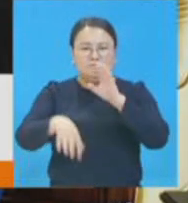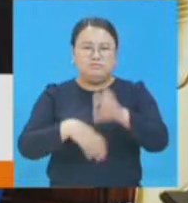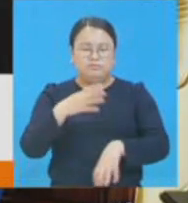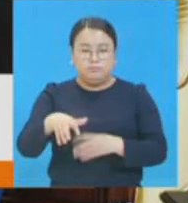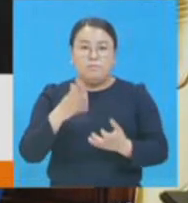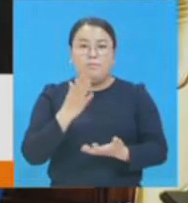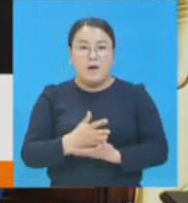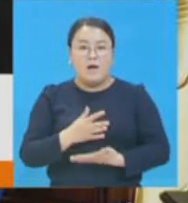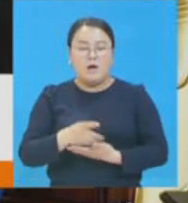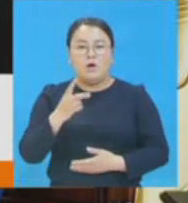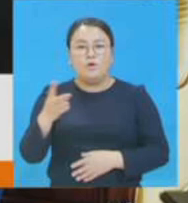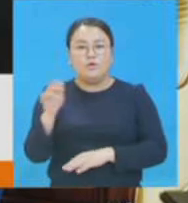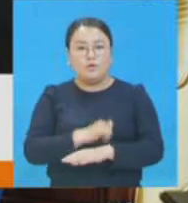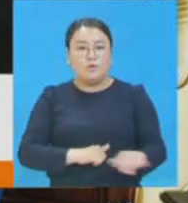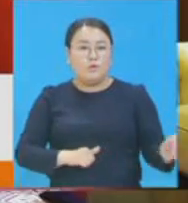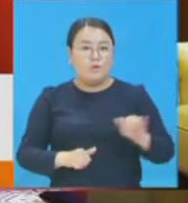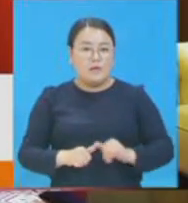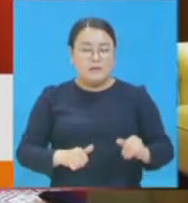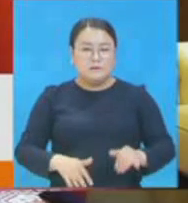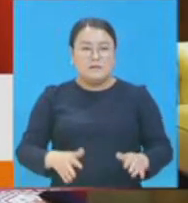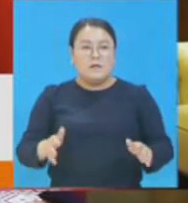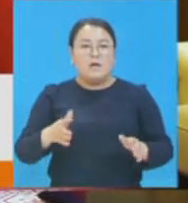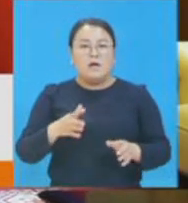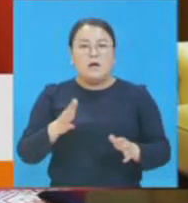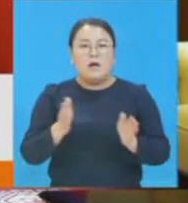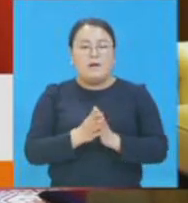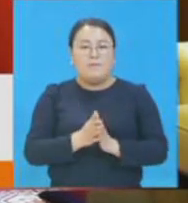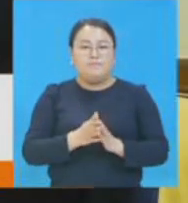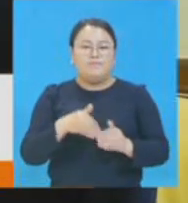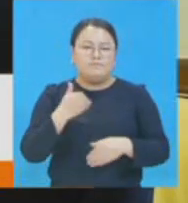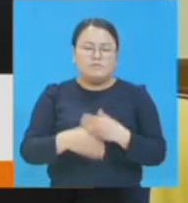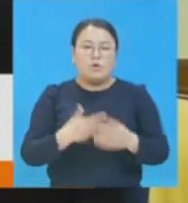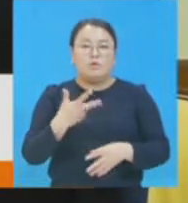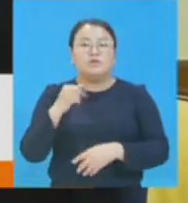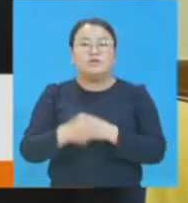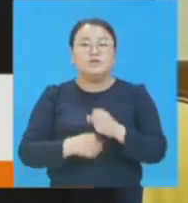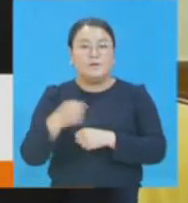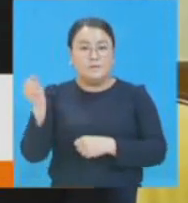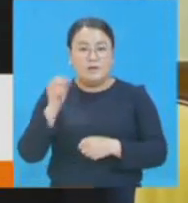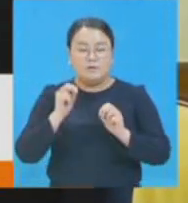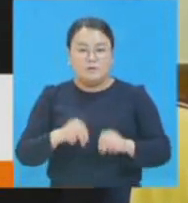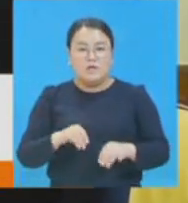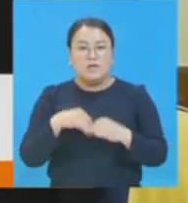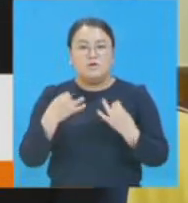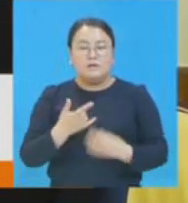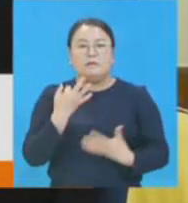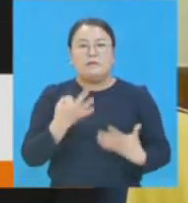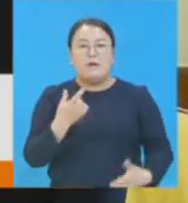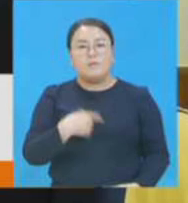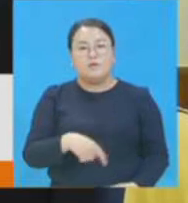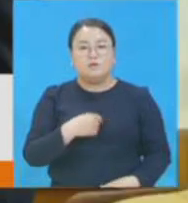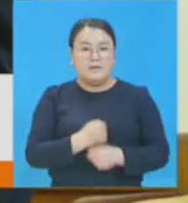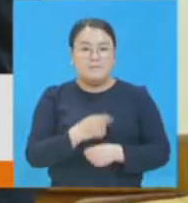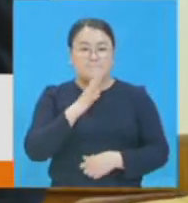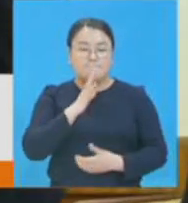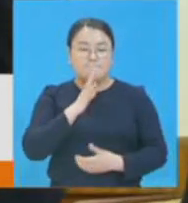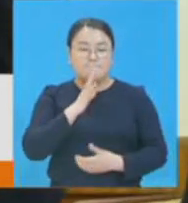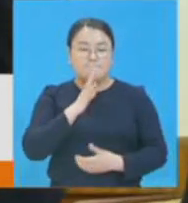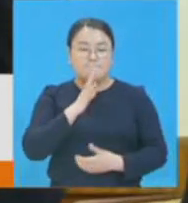нэрлэгддэг байна. Энэ жил хоёр улсын хооронд дипломат харилцаа тогтоосны 30 жилийн ой тохиолж байгаа. Монгол Хорватын парламентын бүлэг 8 гишүүнтэй ажиллах юм байна.